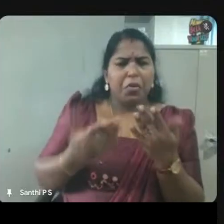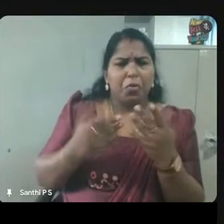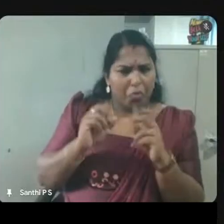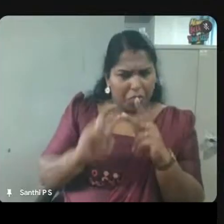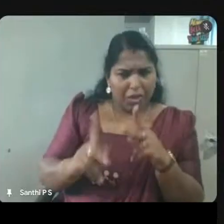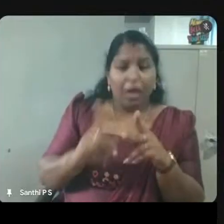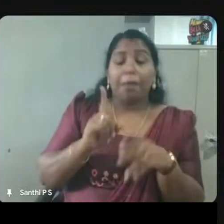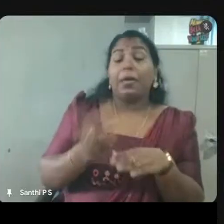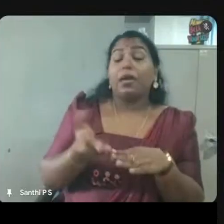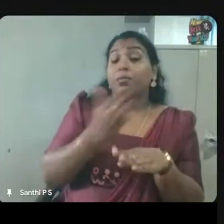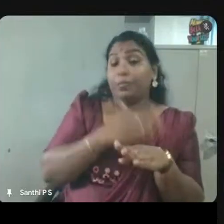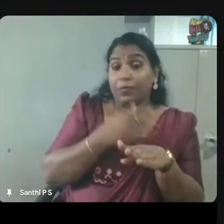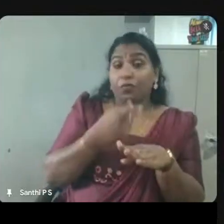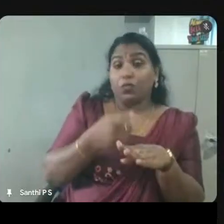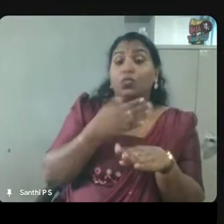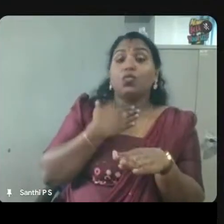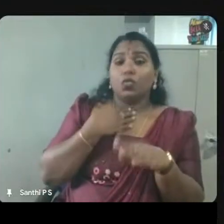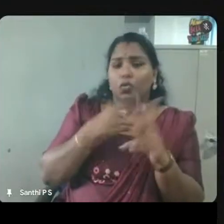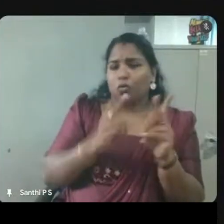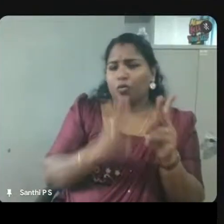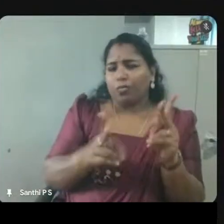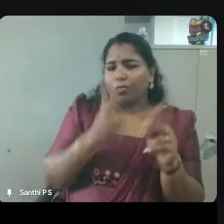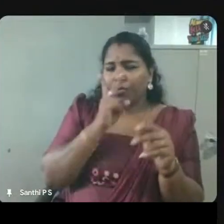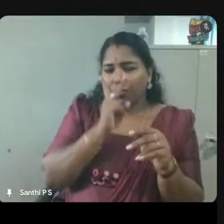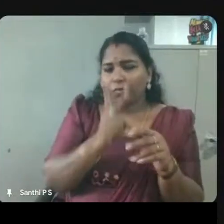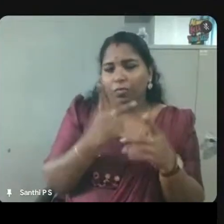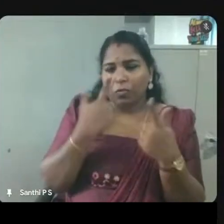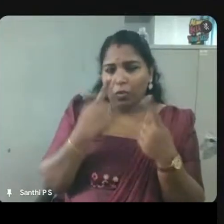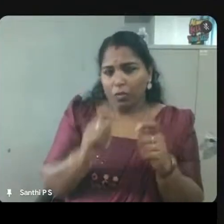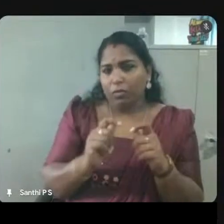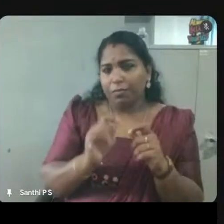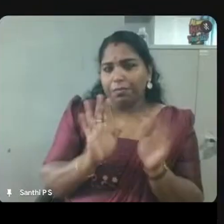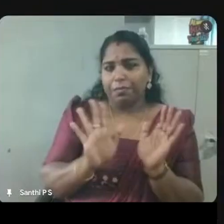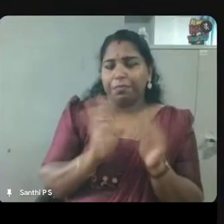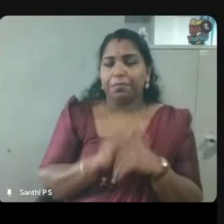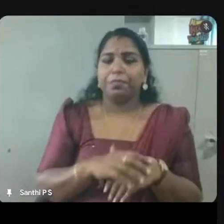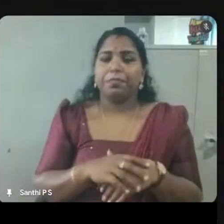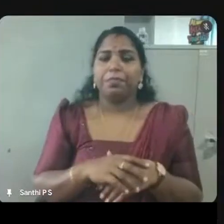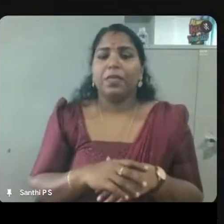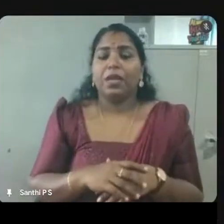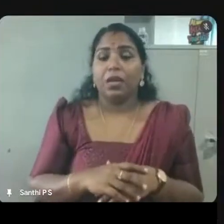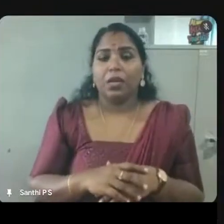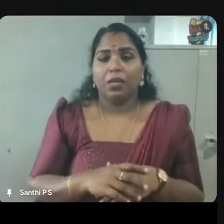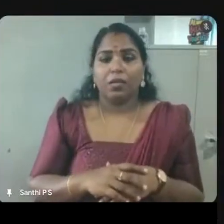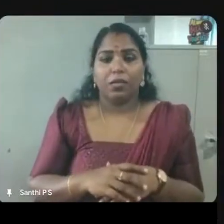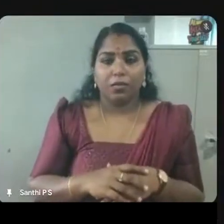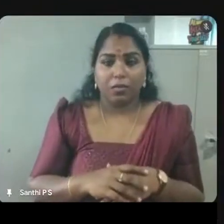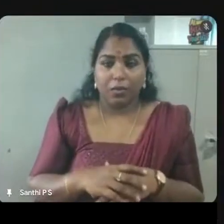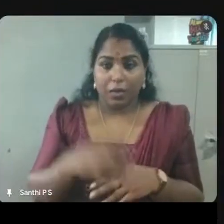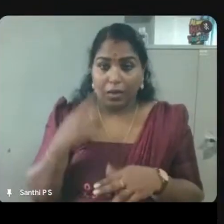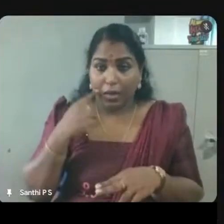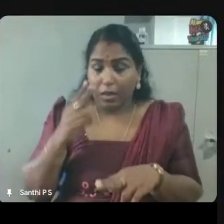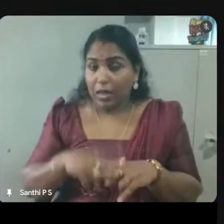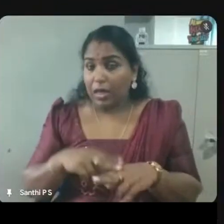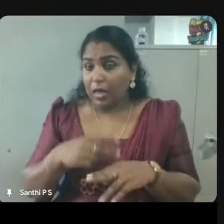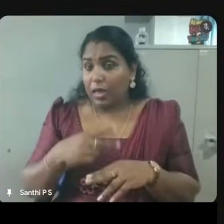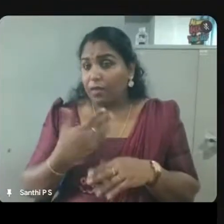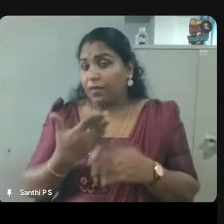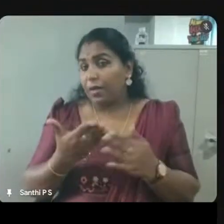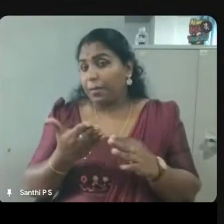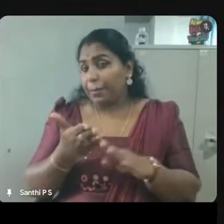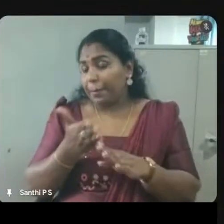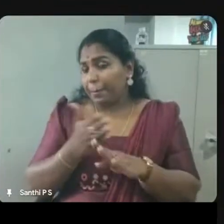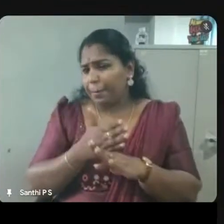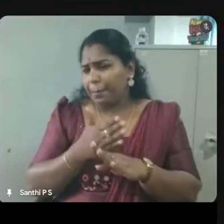മാത്രമേ നമുക്ക് കിട്ടുന്ന കണ്ണട നമുക്ക് കുറെ നാൾ കംഫർട്ടബിളി വെക്കാൻ പറ്റും. ഇപ്പൊ മാം കഴിഞ്ഞ ദിവസം ചെക്ക് ചെയ്ത കണ്ണടയുടെ ചെക്ക് ചെയ്യുന്ന ദിവസം ഷുഗർ